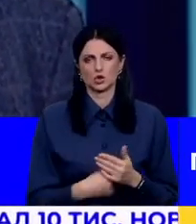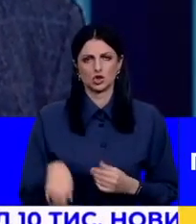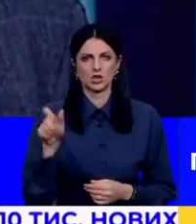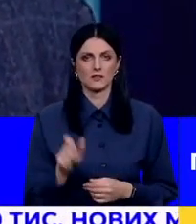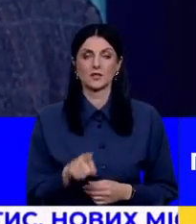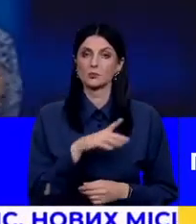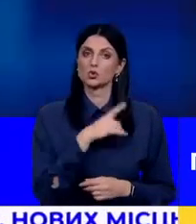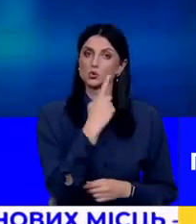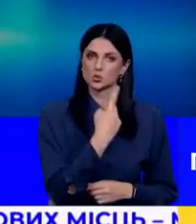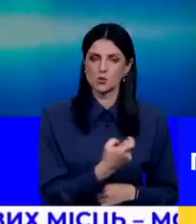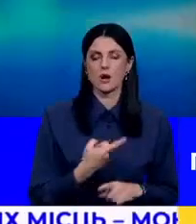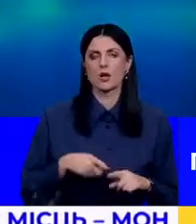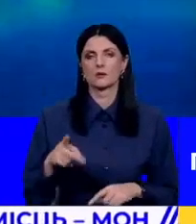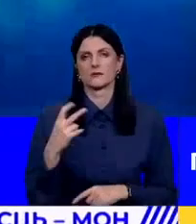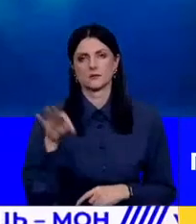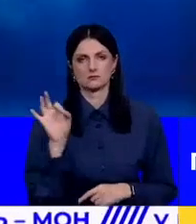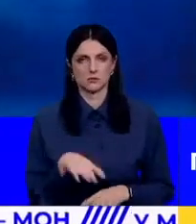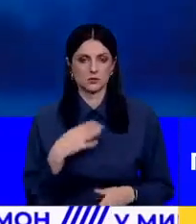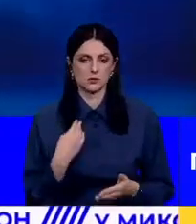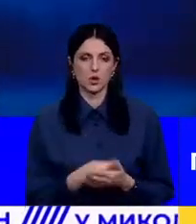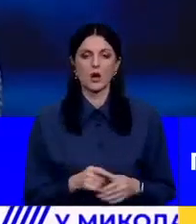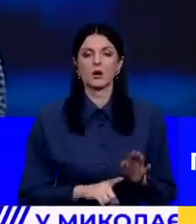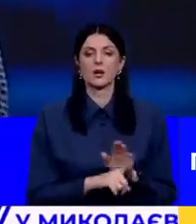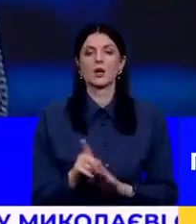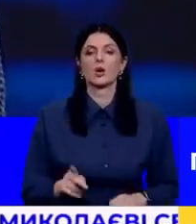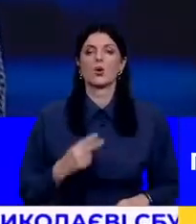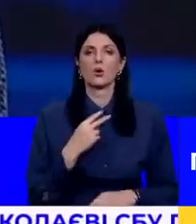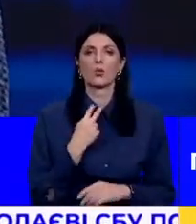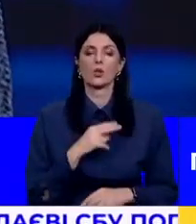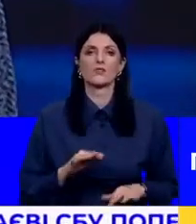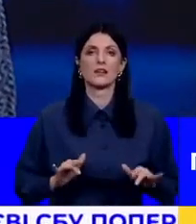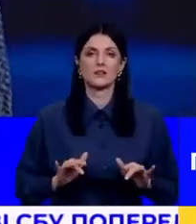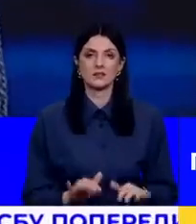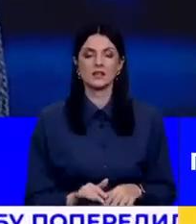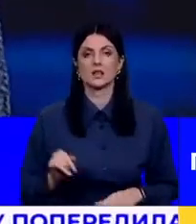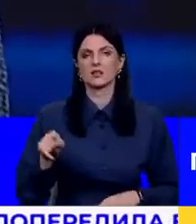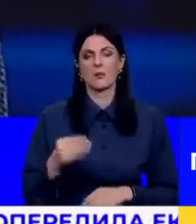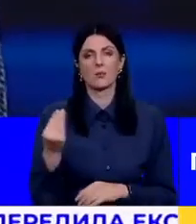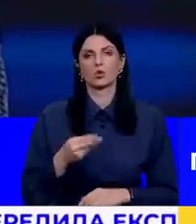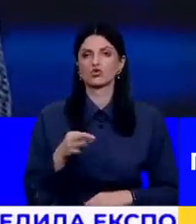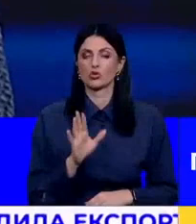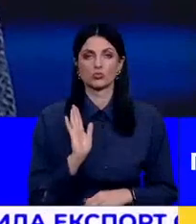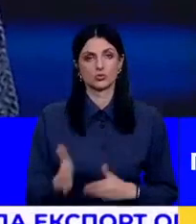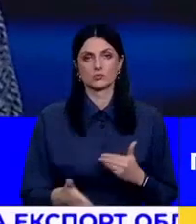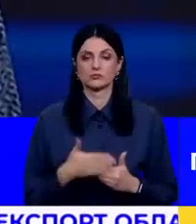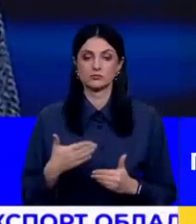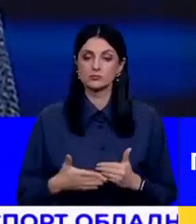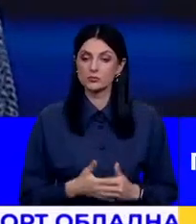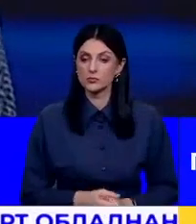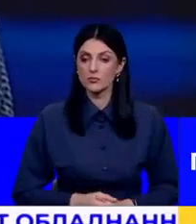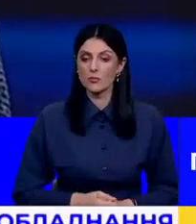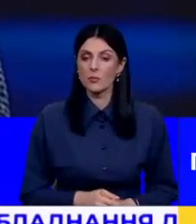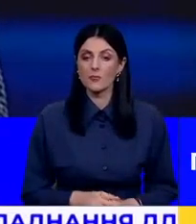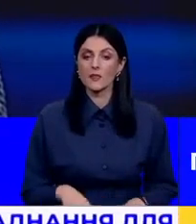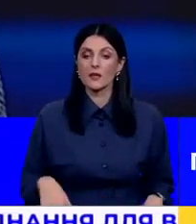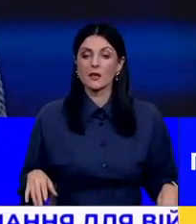был на 100%, это уже на 200%, открыла уголовное дело, и там вот типа Порошенко будет от АТО. Официально генеральный прокурор незалежний від